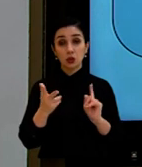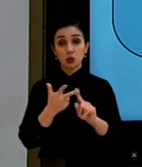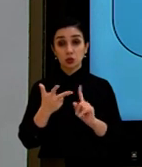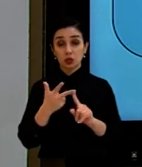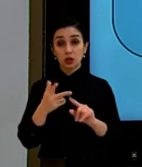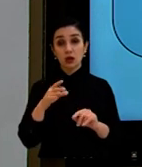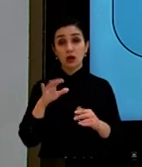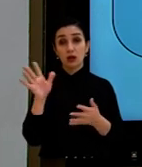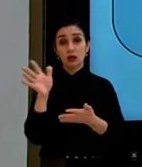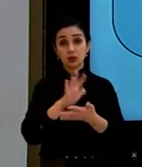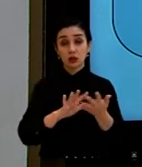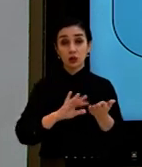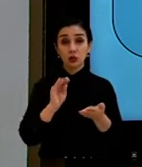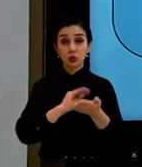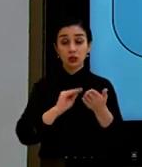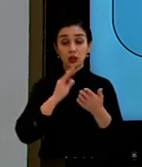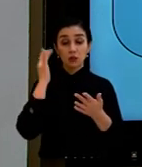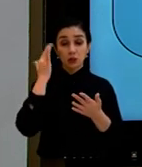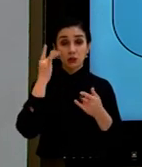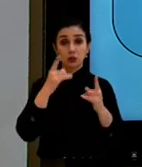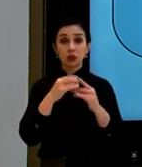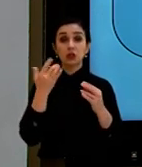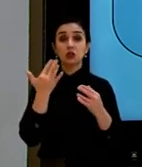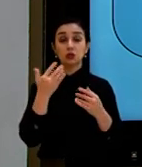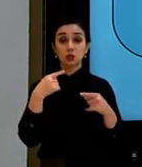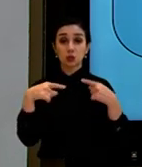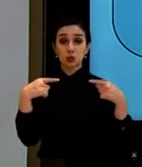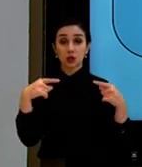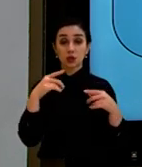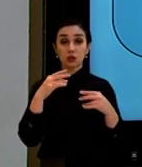3-si: ariza hujjati mazmuni necha turli bo'ladi?